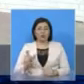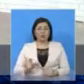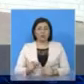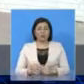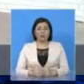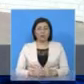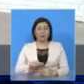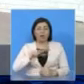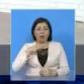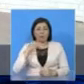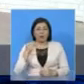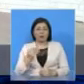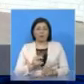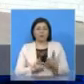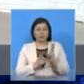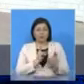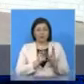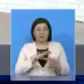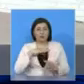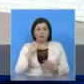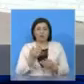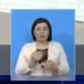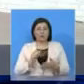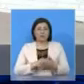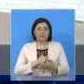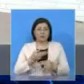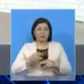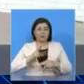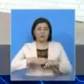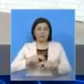да барлығында негатив болады. Себебі